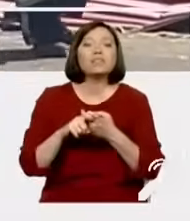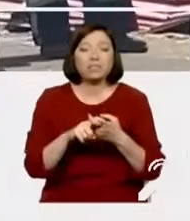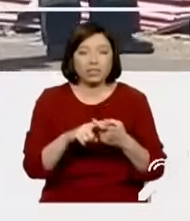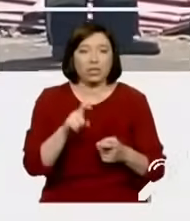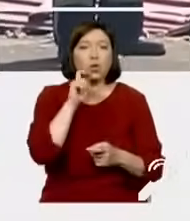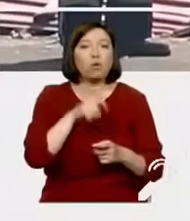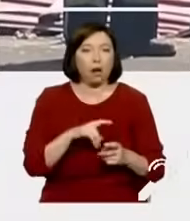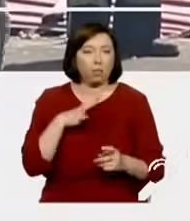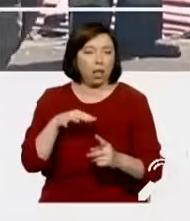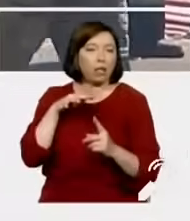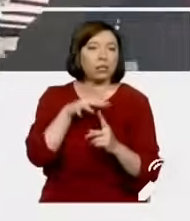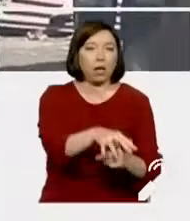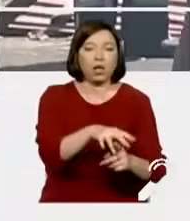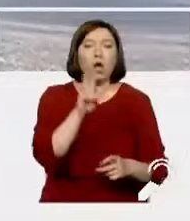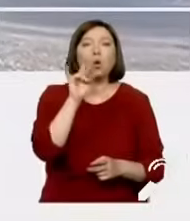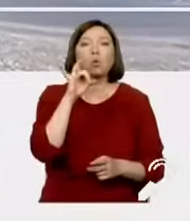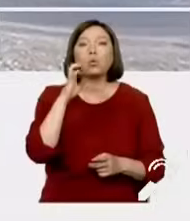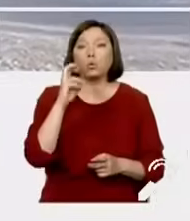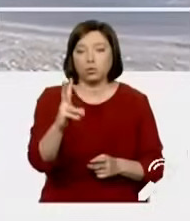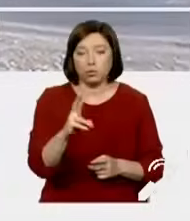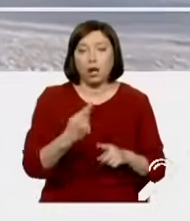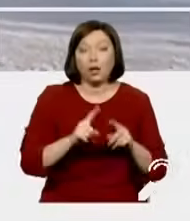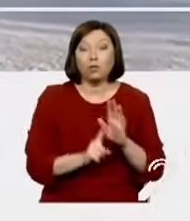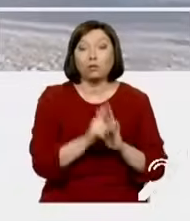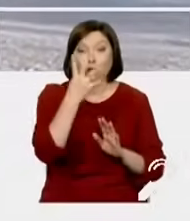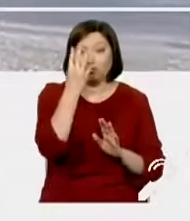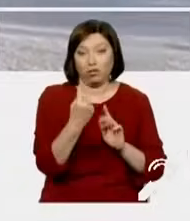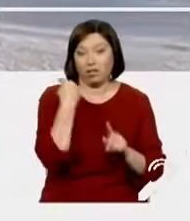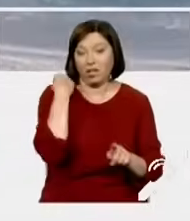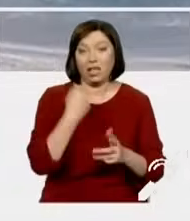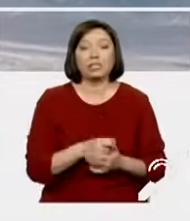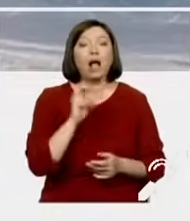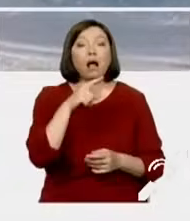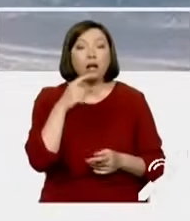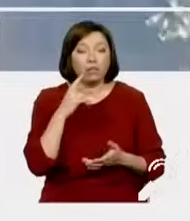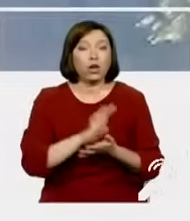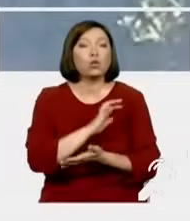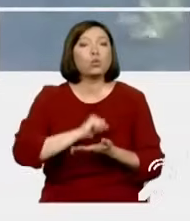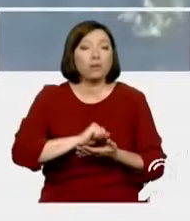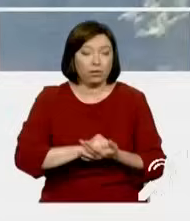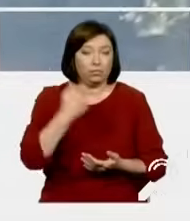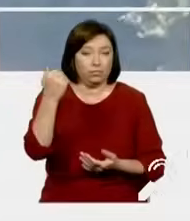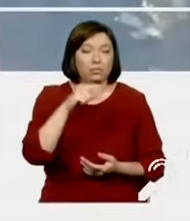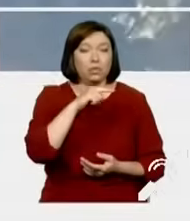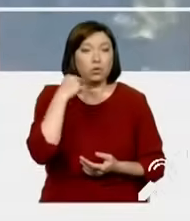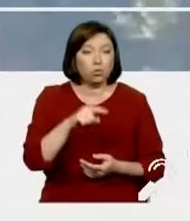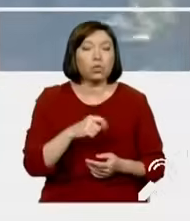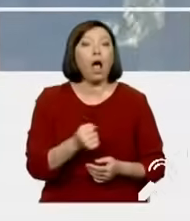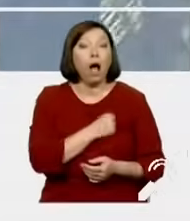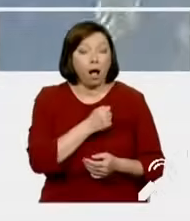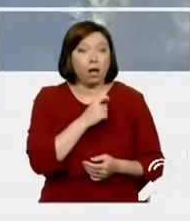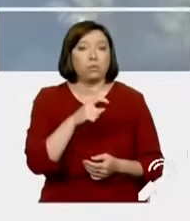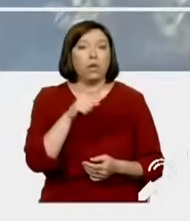incursiunii armatei ucrainene în regiunea Kursk a Federației Ruse, care a început în urmă cu 4 zile. Potrivit corespondenților militari ruși, forțele ucrainene continuă